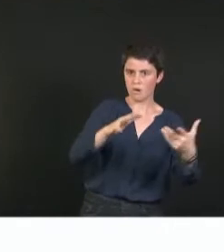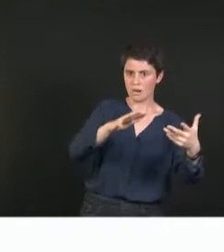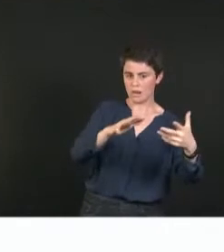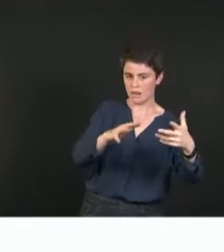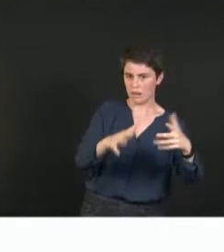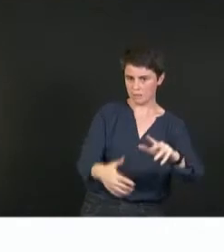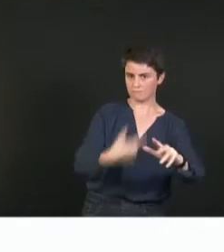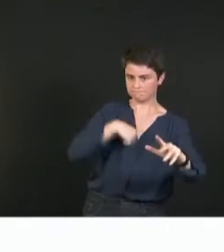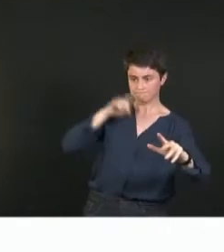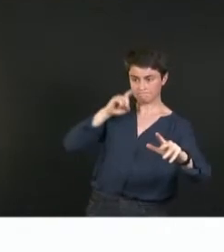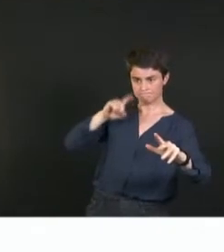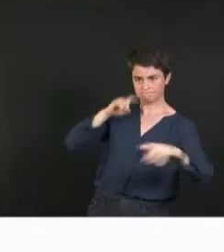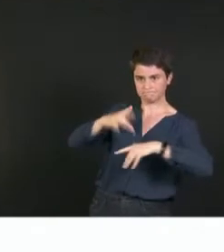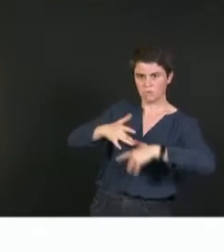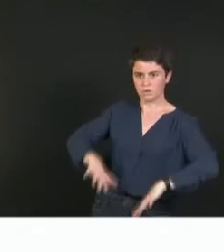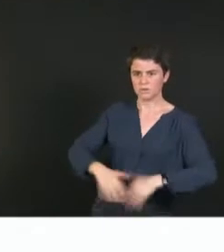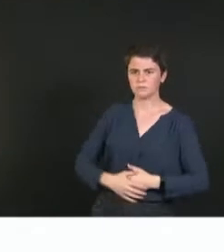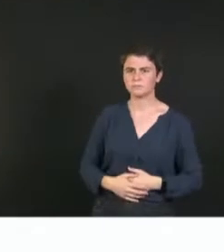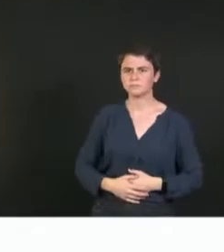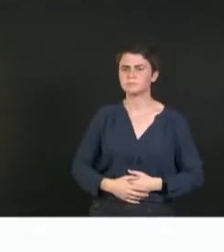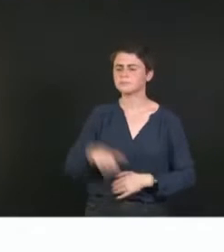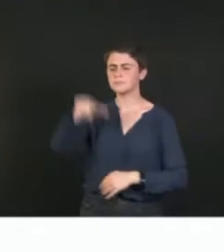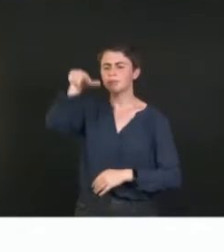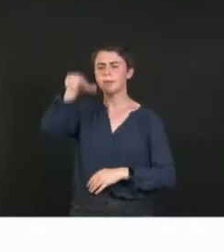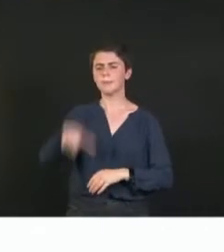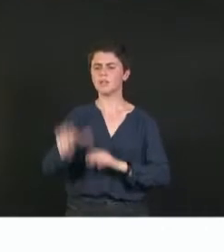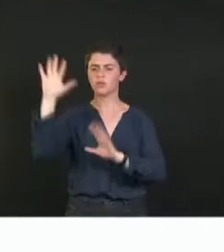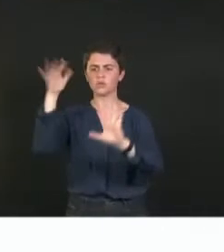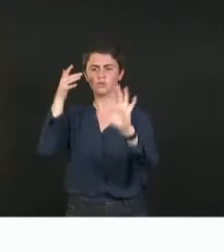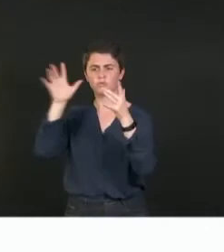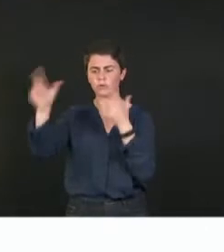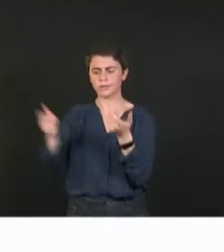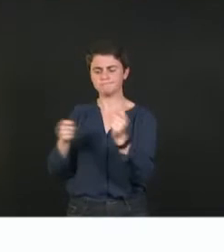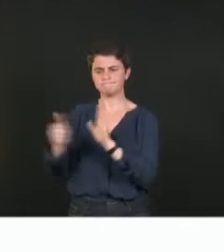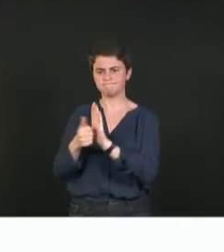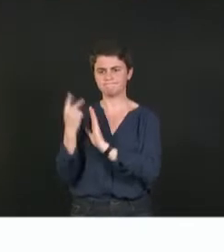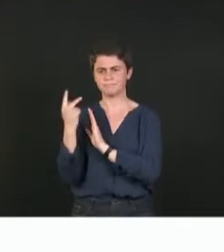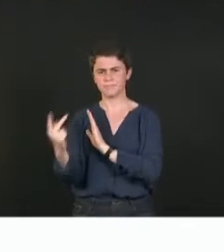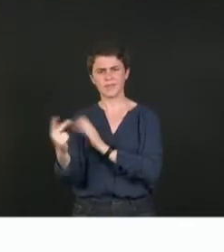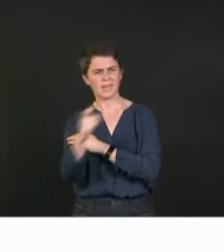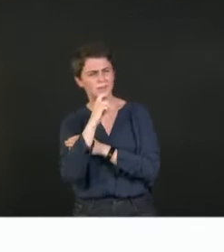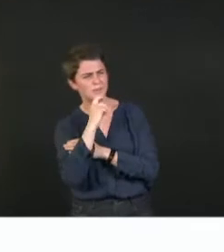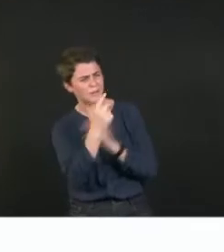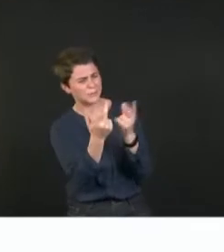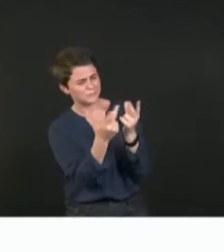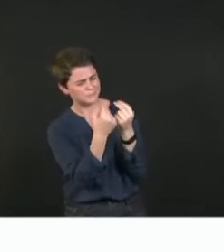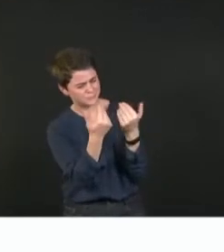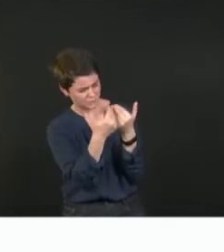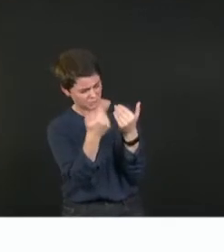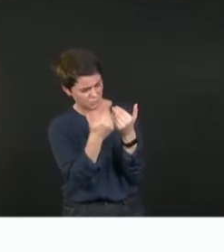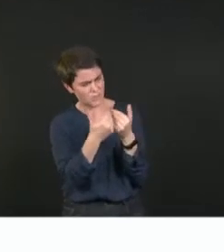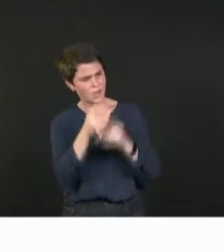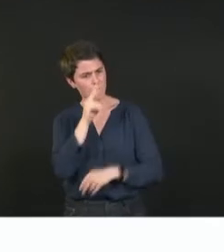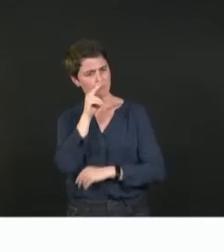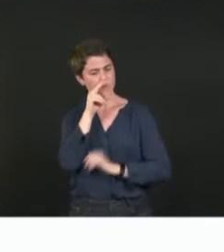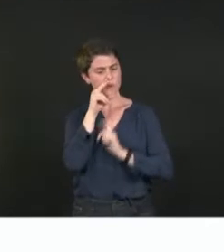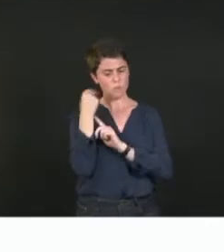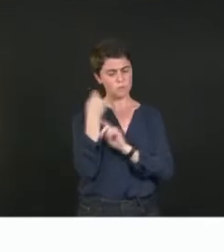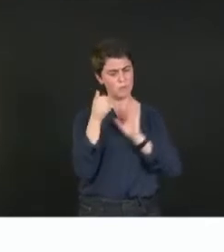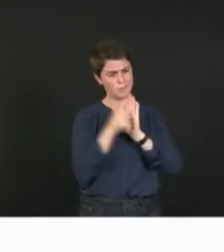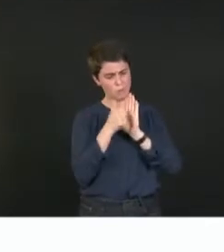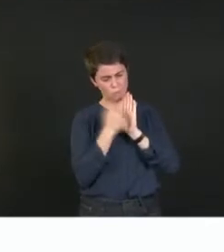du forestier, vous l'avez dit tout à l'heure, je ne sais plus comment vous avez formulé la question en disant quel est le rôle de l'humain par rapport à la